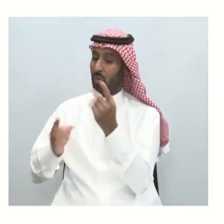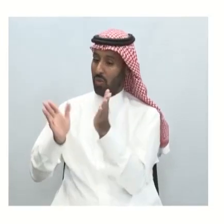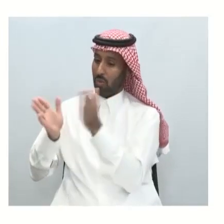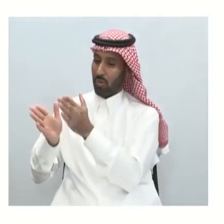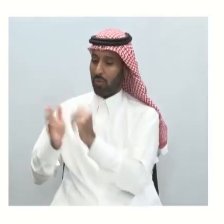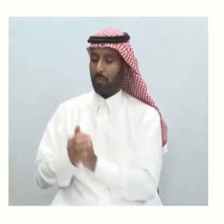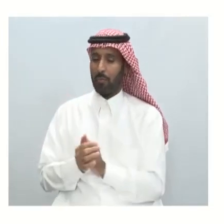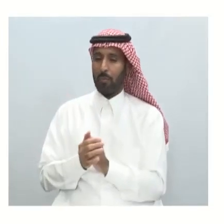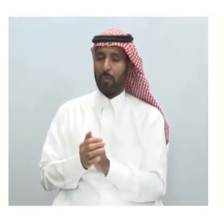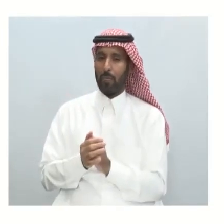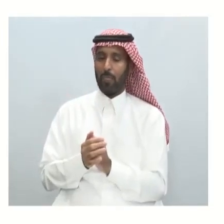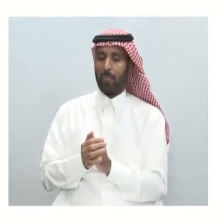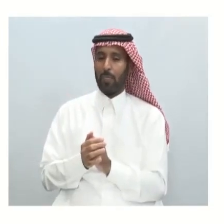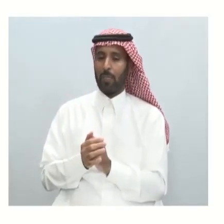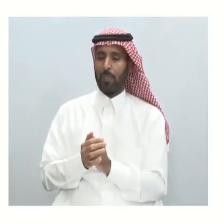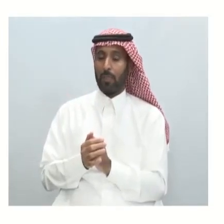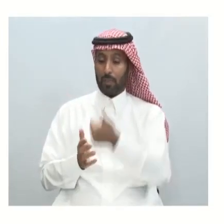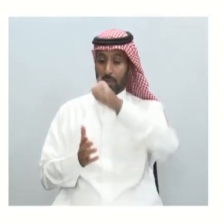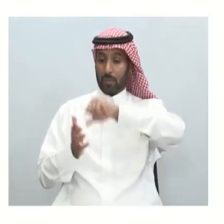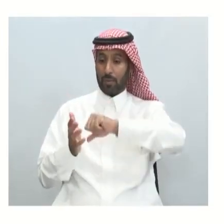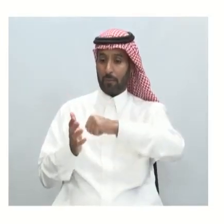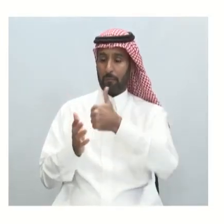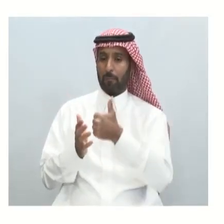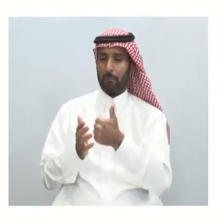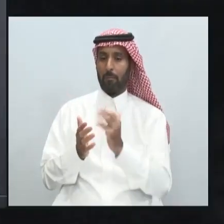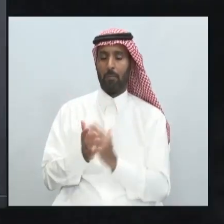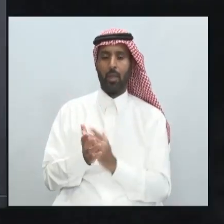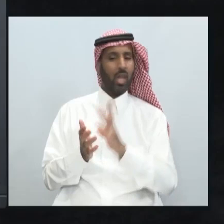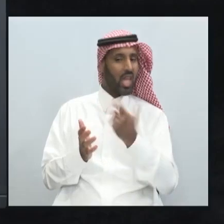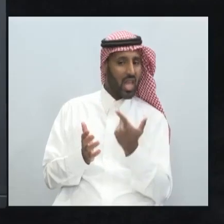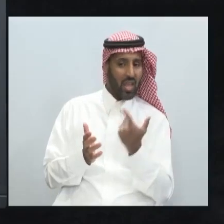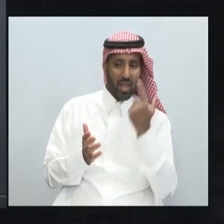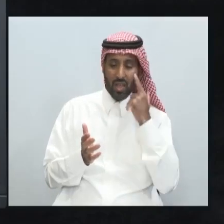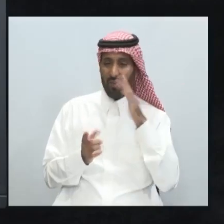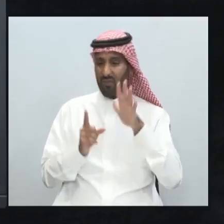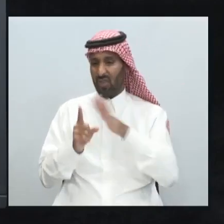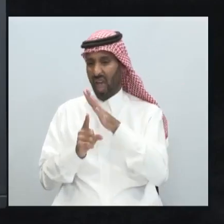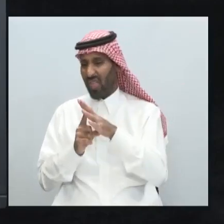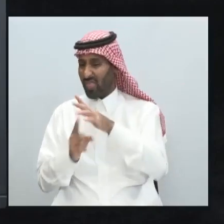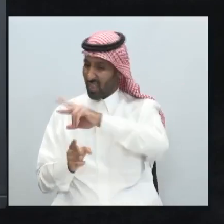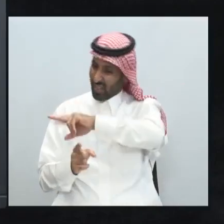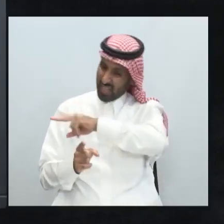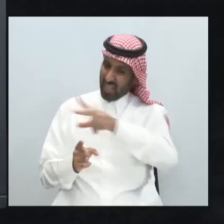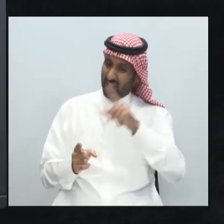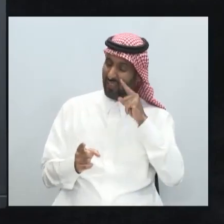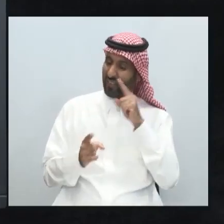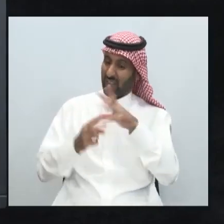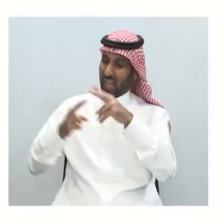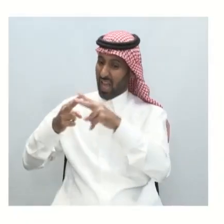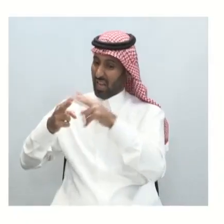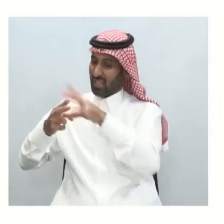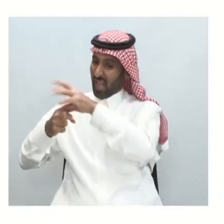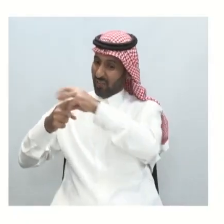ثنائيه الاقطاب التقويم كيف يؤثر الفرق في الكهروسالبيه في خواص